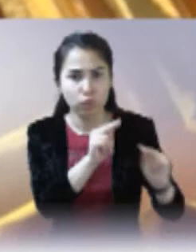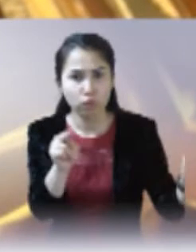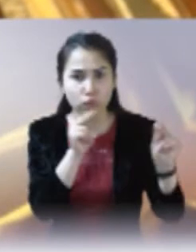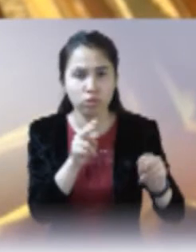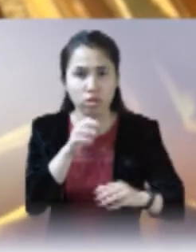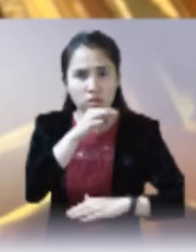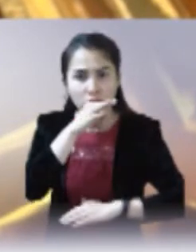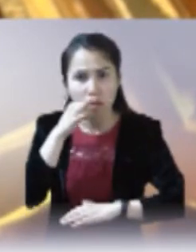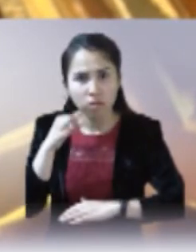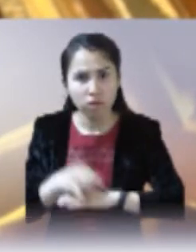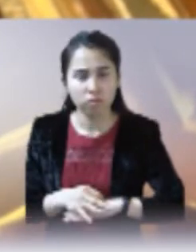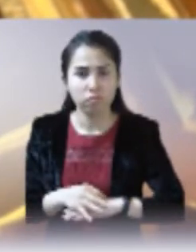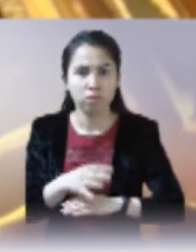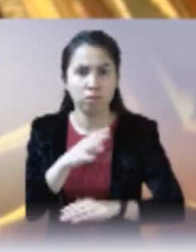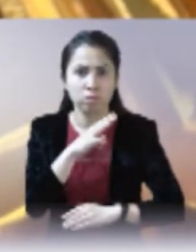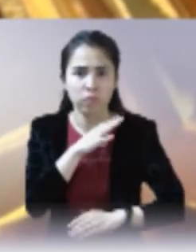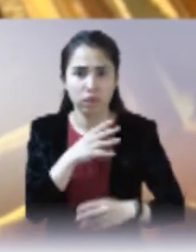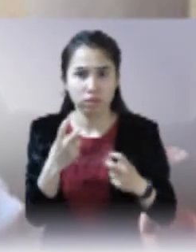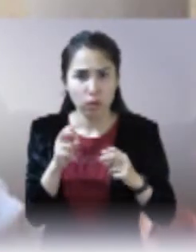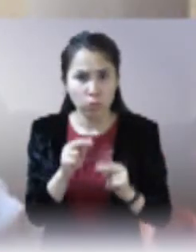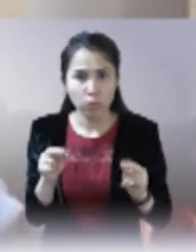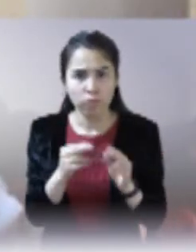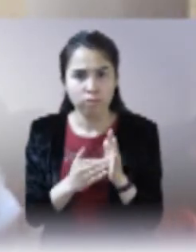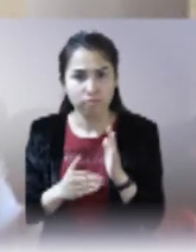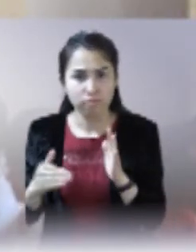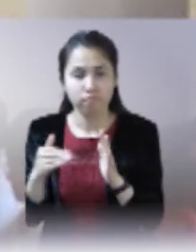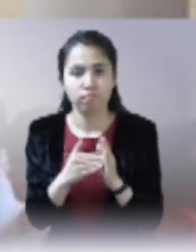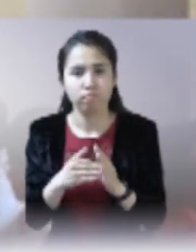установлен до 1 января 2022 года. Нургали Сабитов, Азат Байтимир, 77 News.